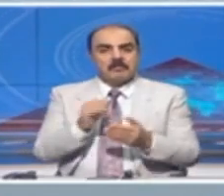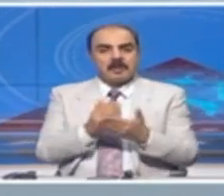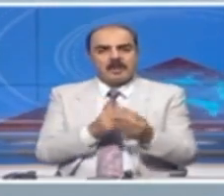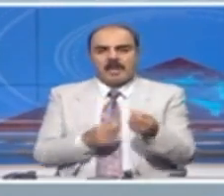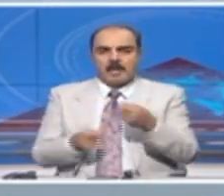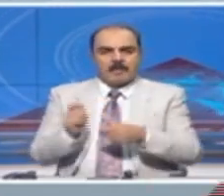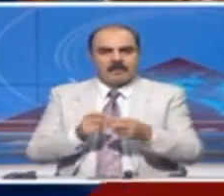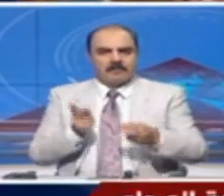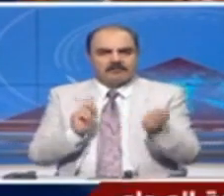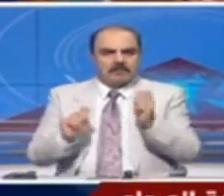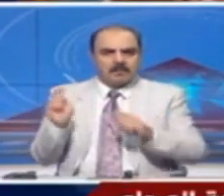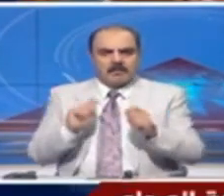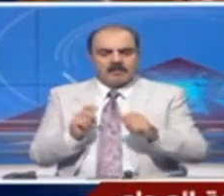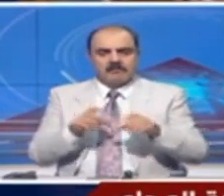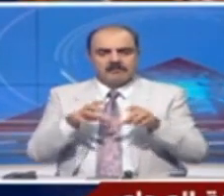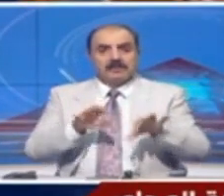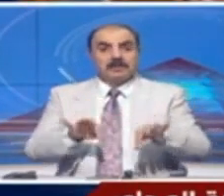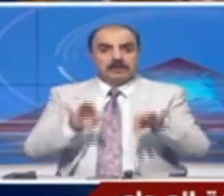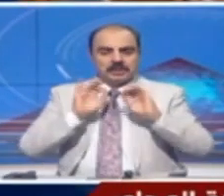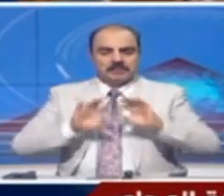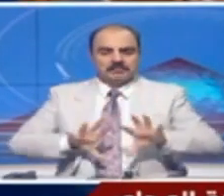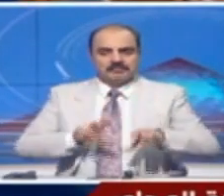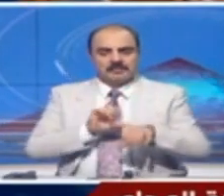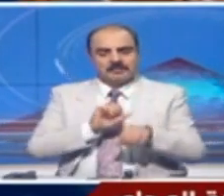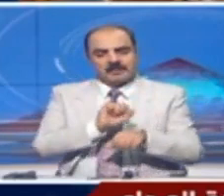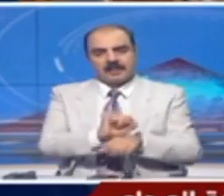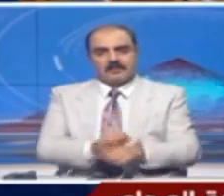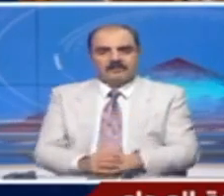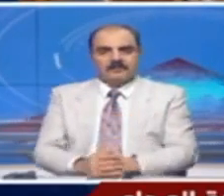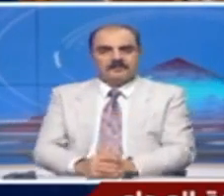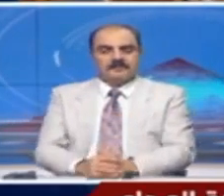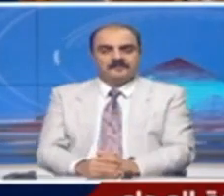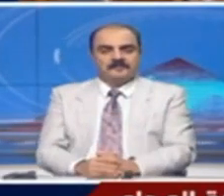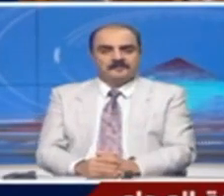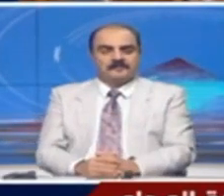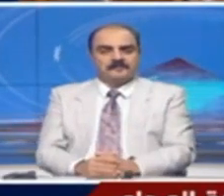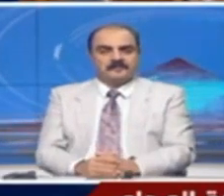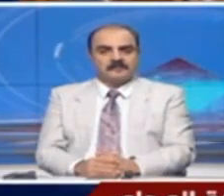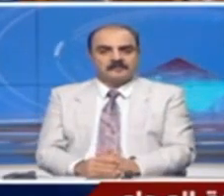كافة، وذلك في إطار التطوير الشامل بمدينة الأمل.